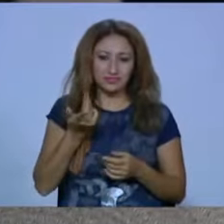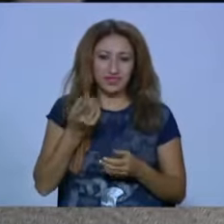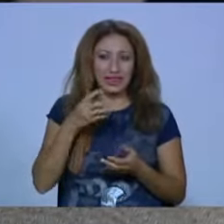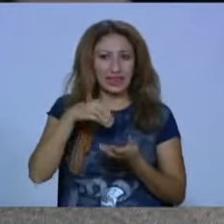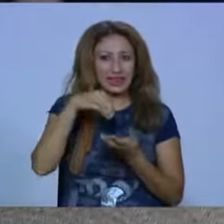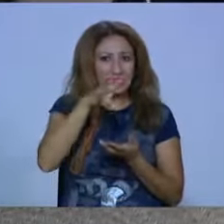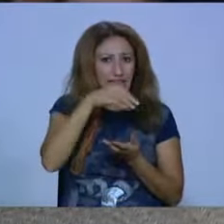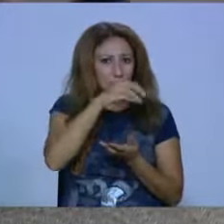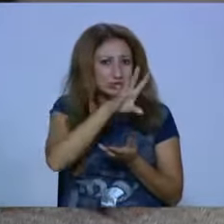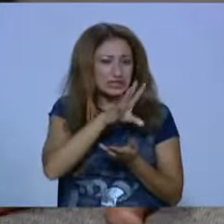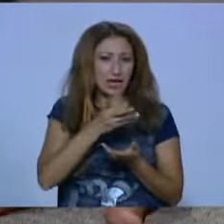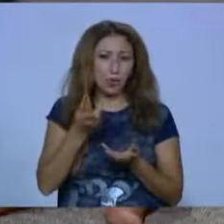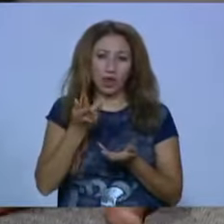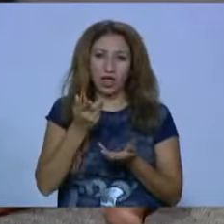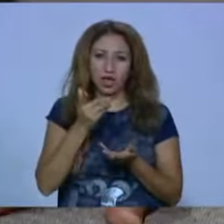أو في مشكلة.